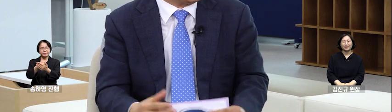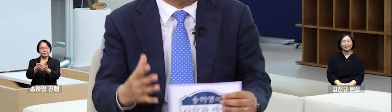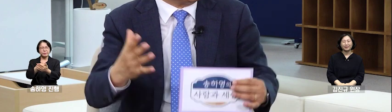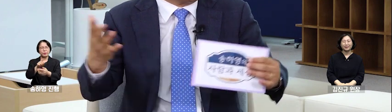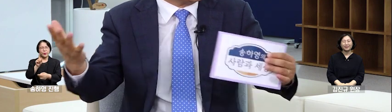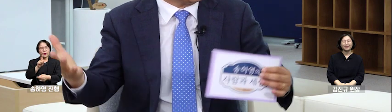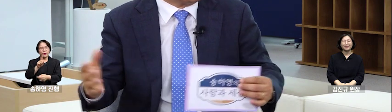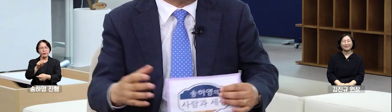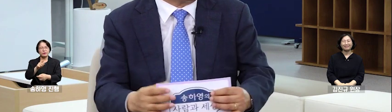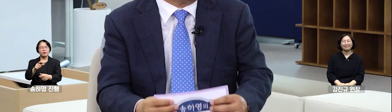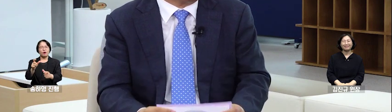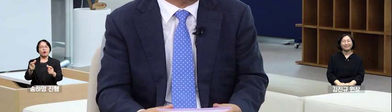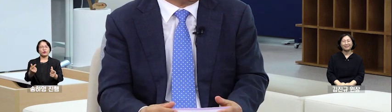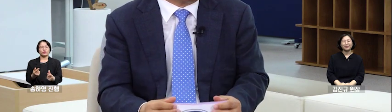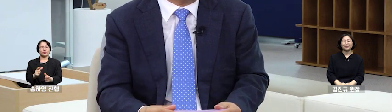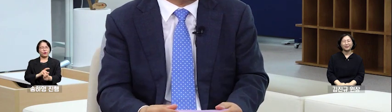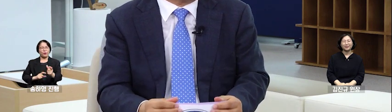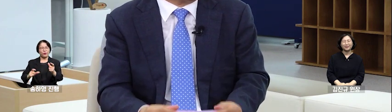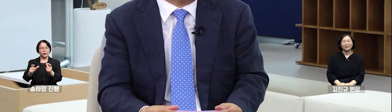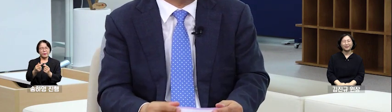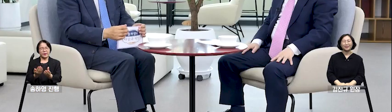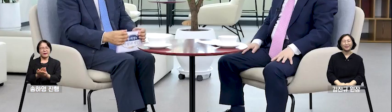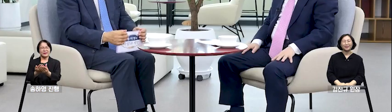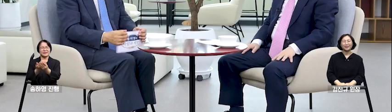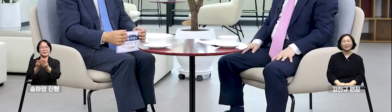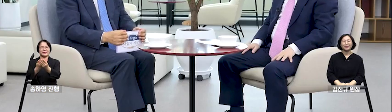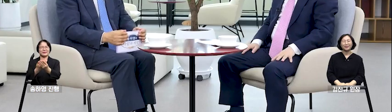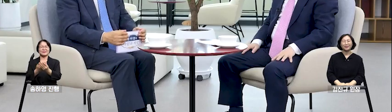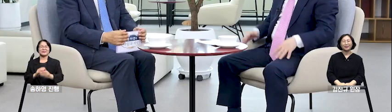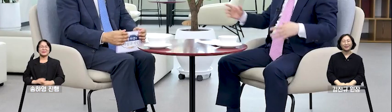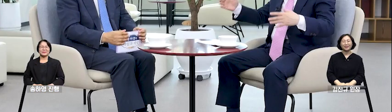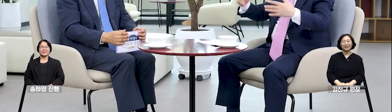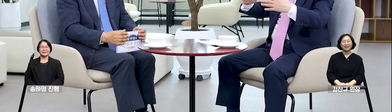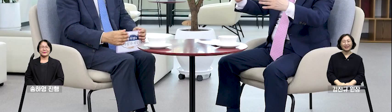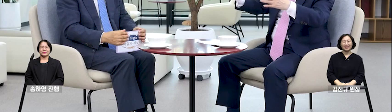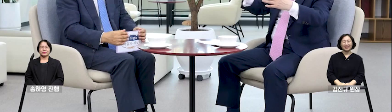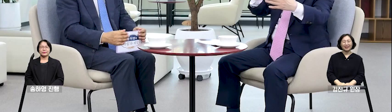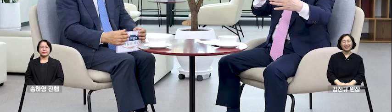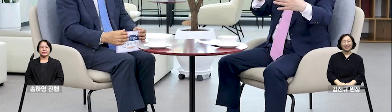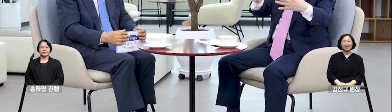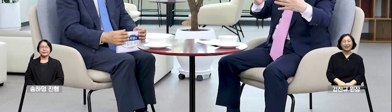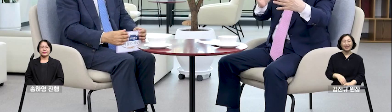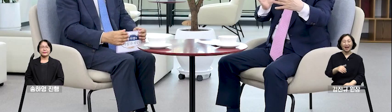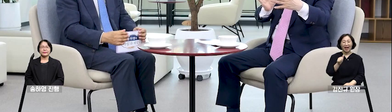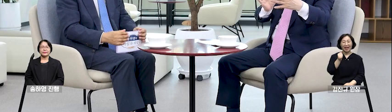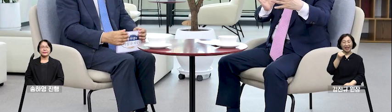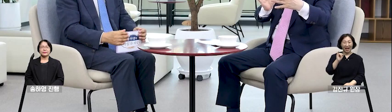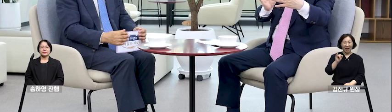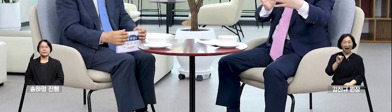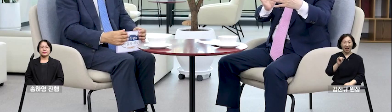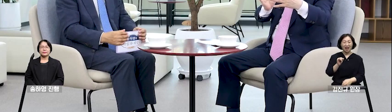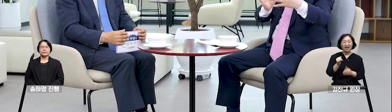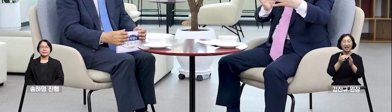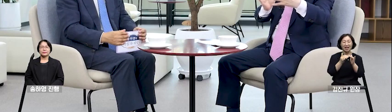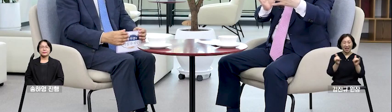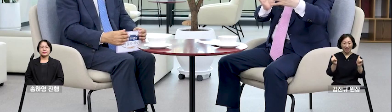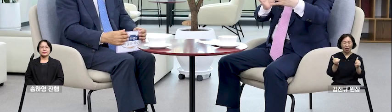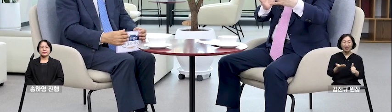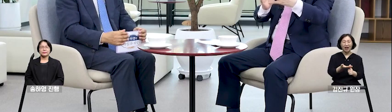모두 폭발 할 수도 있는데 앞으로 회전의 참 z 뭐 저희는 작가 말한대로 그런 면에서 뭐야 인력이 1 하는